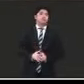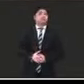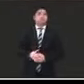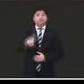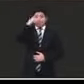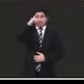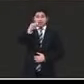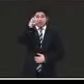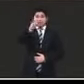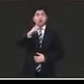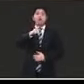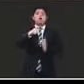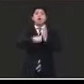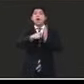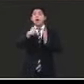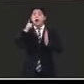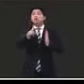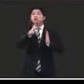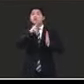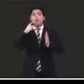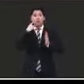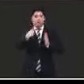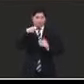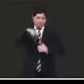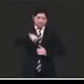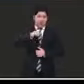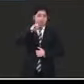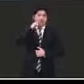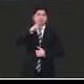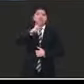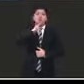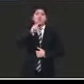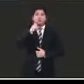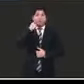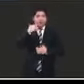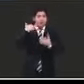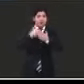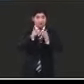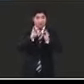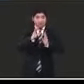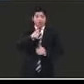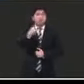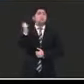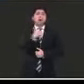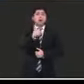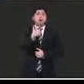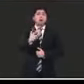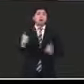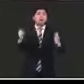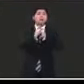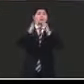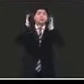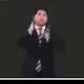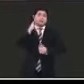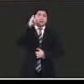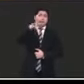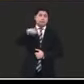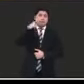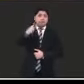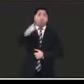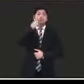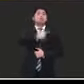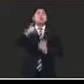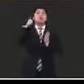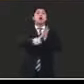başvuruların ay sonuna kadar devam edeceği göz önüne alındığında bu rakamların daha da artacağı açıktır Cumhuriyet